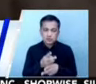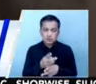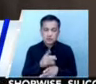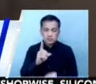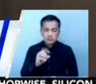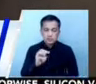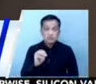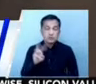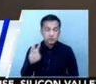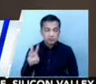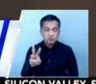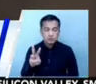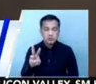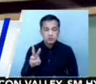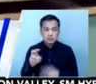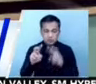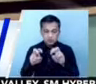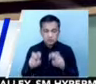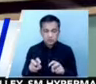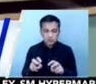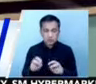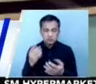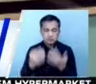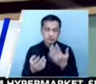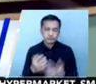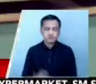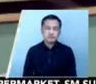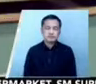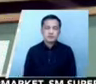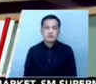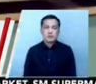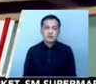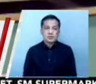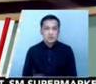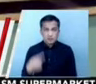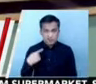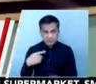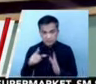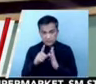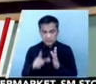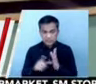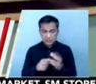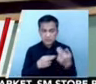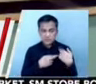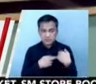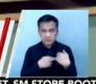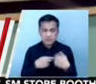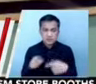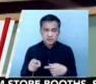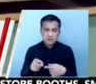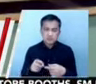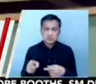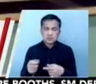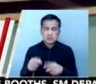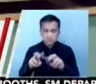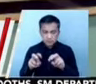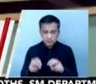sa imbestigasyon sa sunog. If there are any legal liabilities mentioned in that report, in that investigative report,